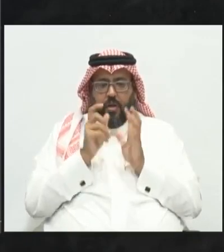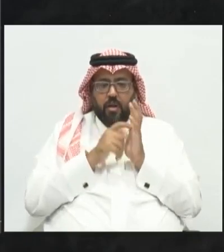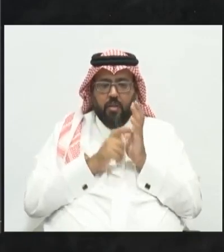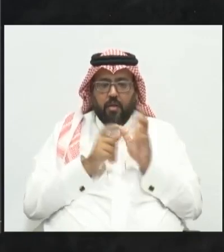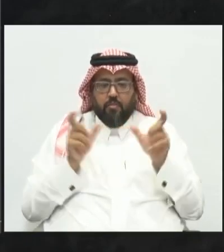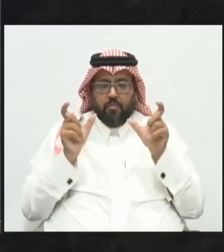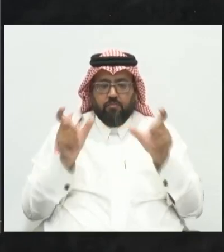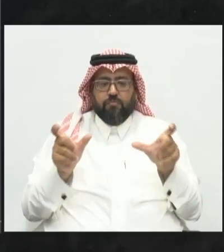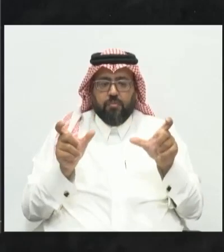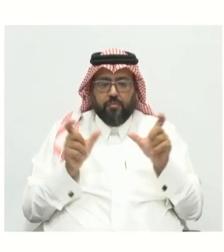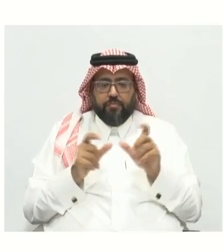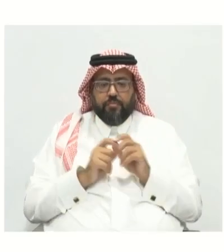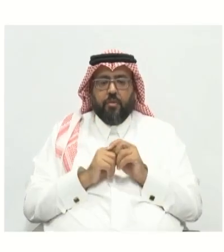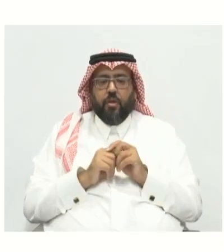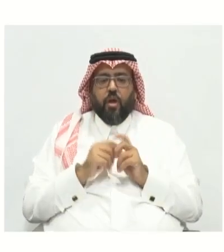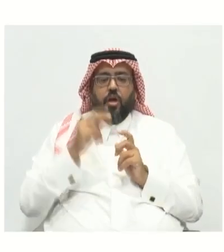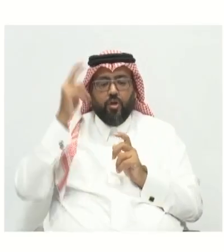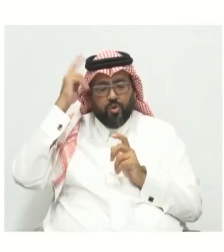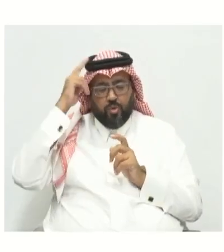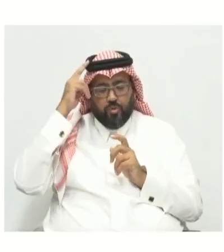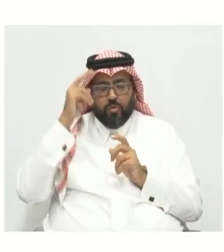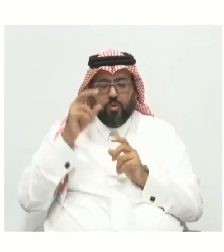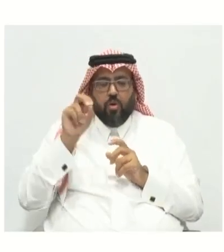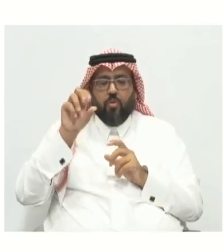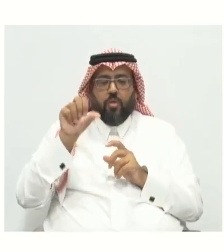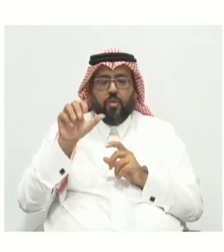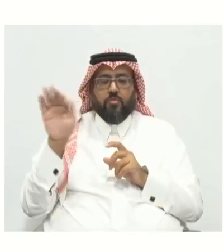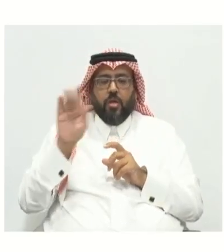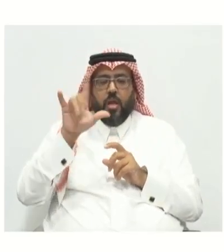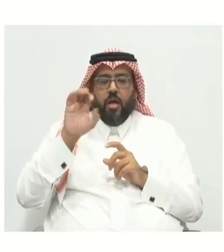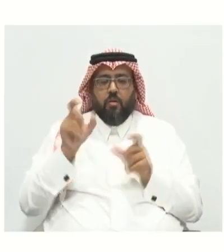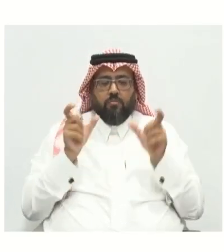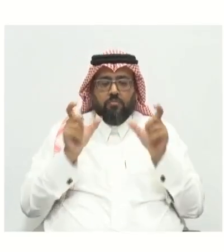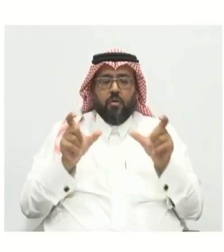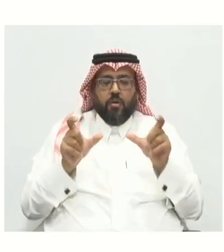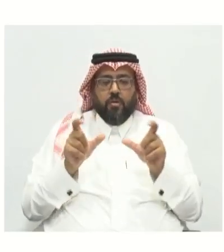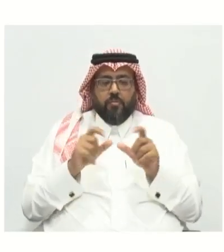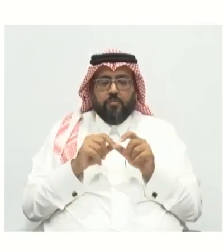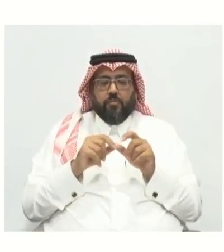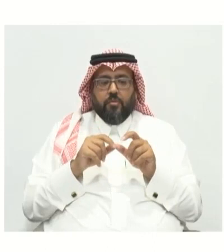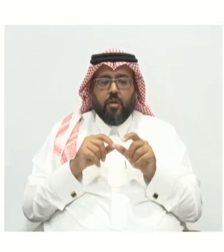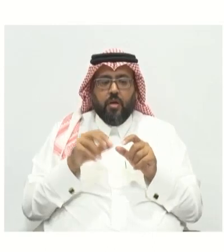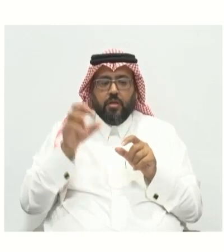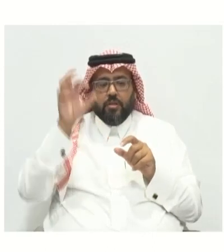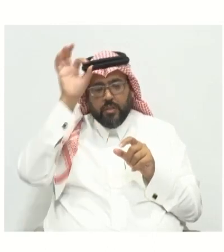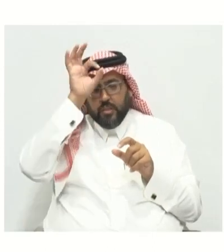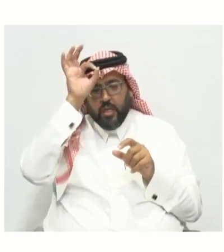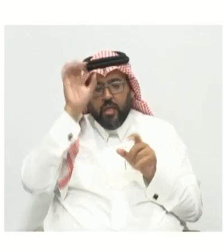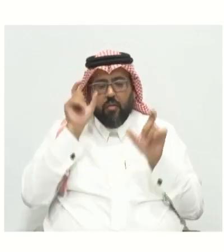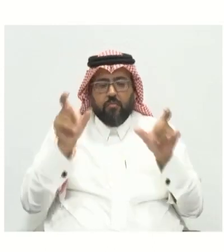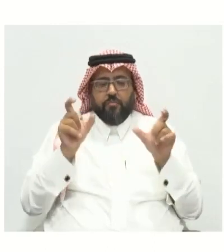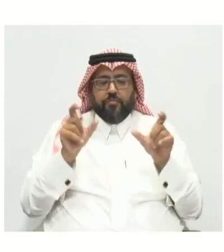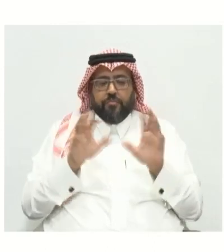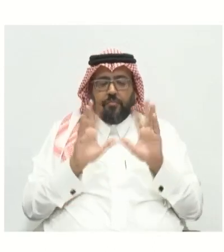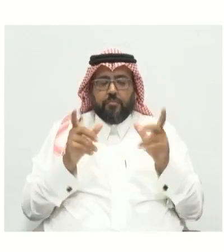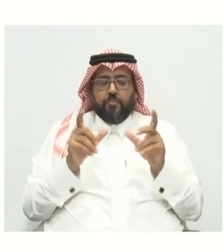الدفاعي قد انشات المملكه العيه السعوديه القوات المسلحه وطورتها من اجل الدفاع عن العقيده الاسلاميه والحرمين الشريفين والمجتمع